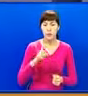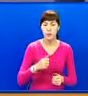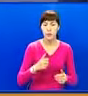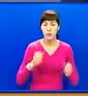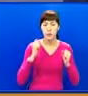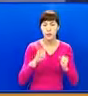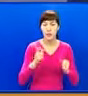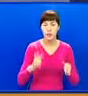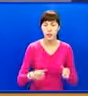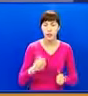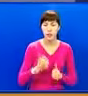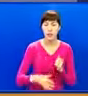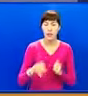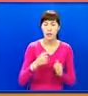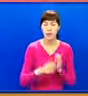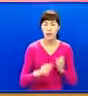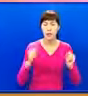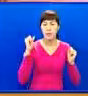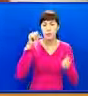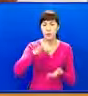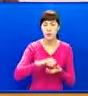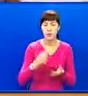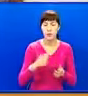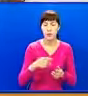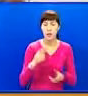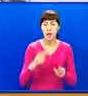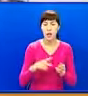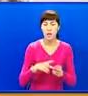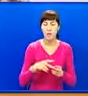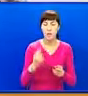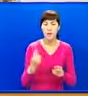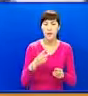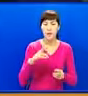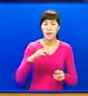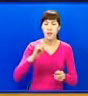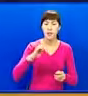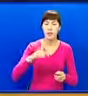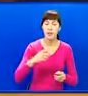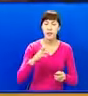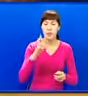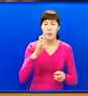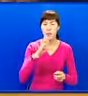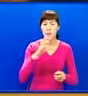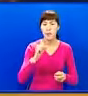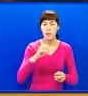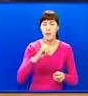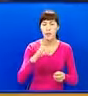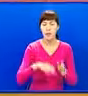жуық спортшы жиналды. Әр ауданнан 6 спортшыдан қатысты. Бірі асық атудан бағын сынаса, бірі ләңгі теуіп 5 асықтан үздіктерін